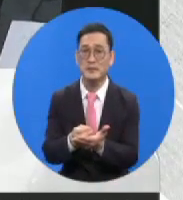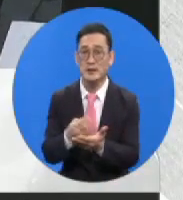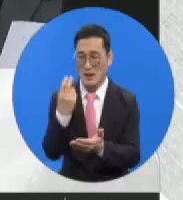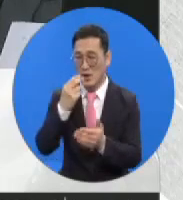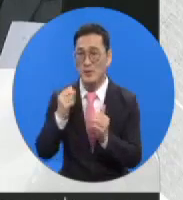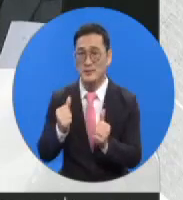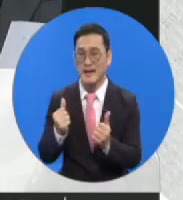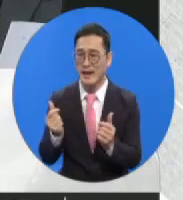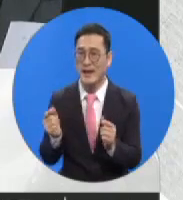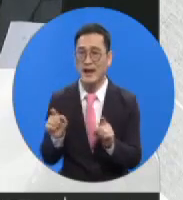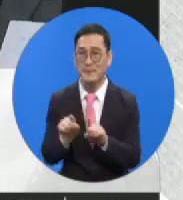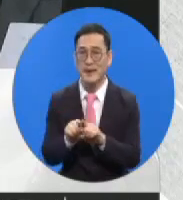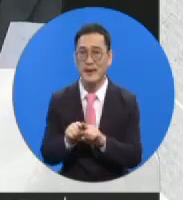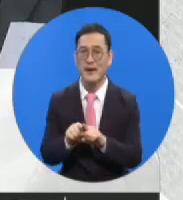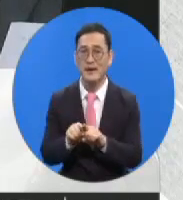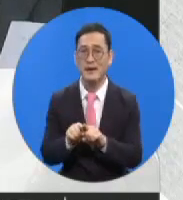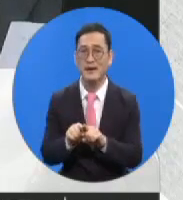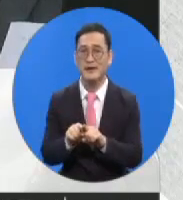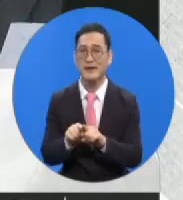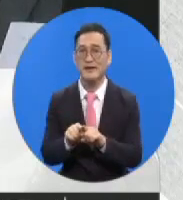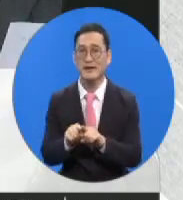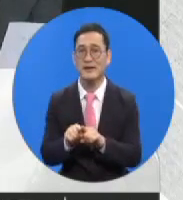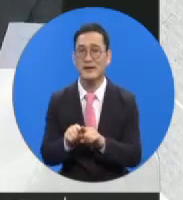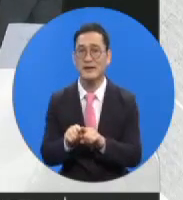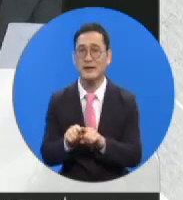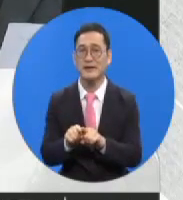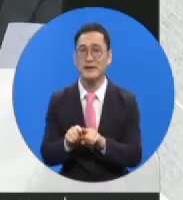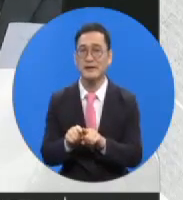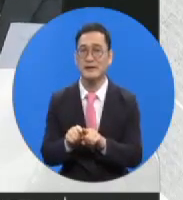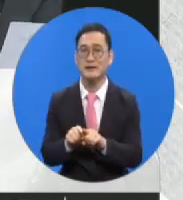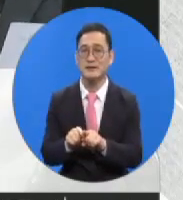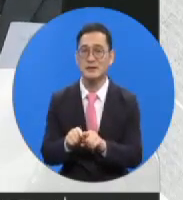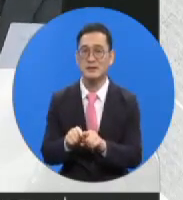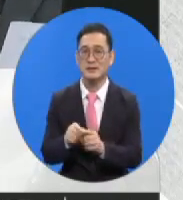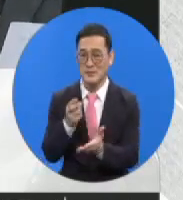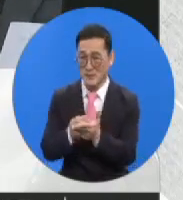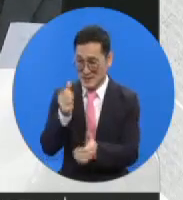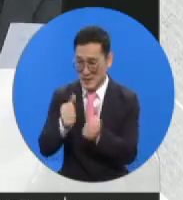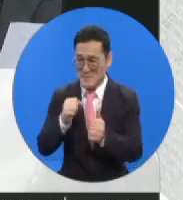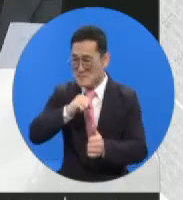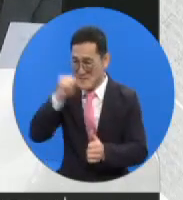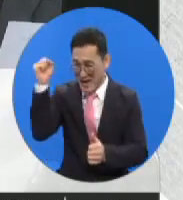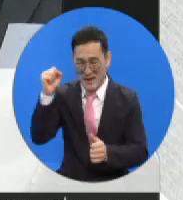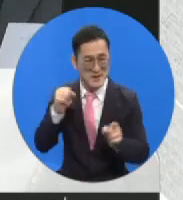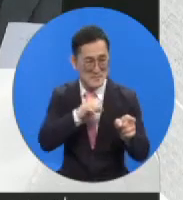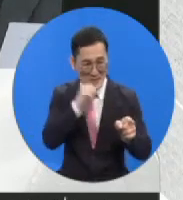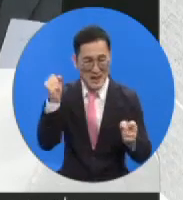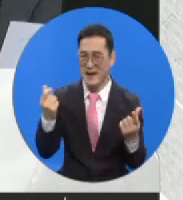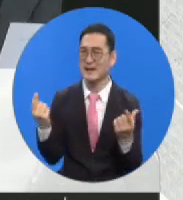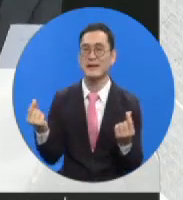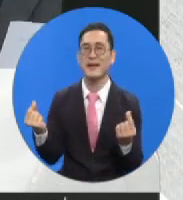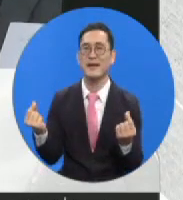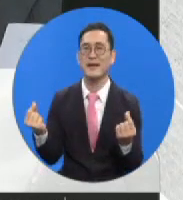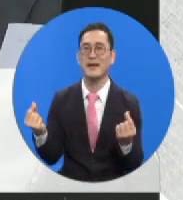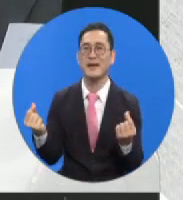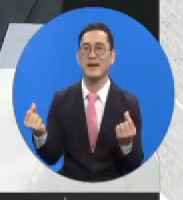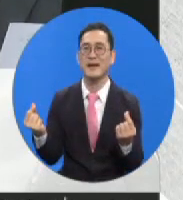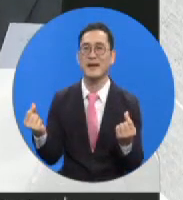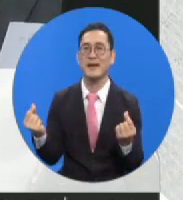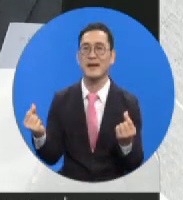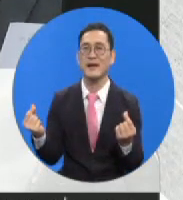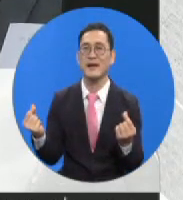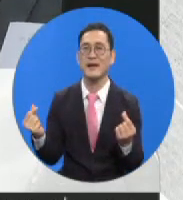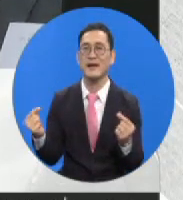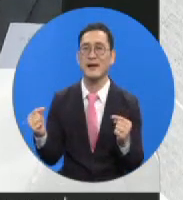당선되고 연수원 동기들이 모여서 축하 파티를 했는데, 그때 윤석열 총장이 잠깐 와서 한 10분간 술 한잔 마시고 그냥 조용히